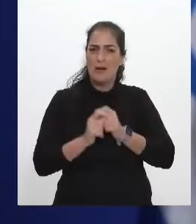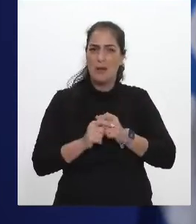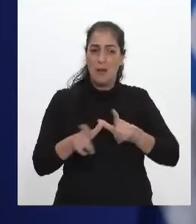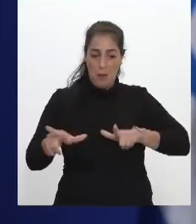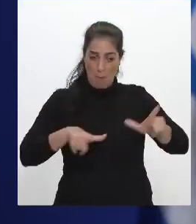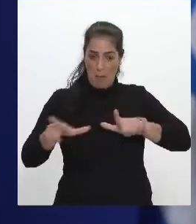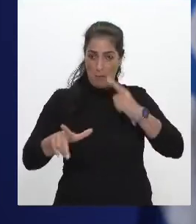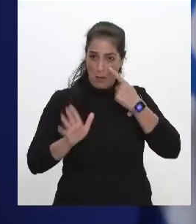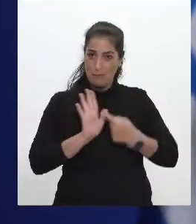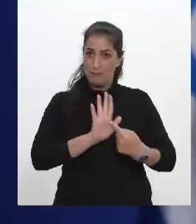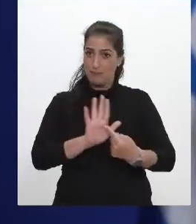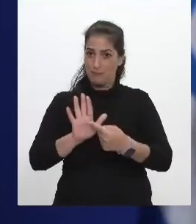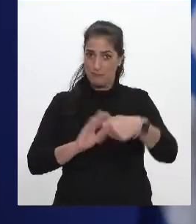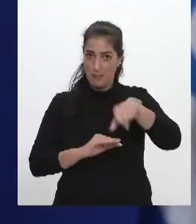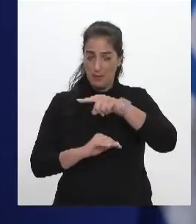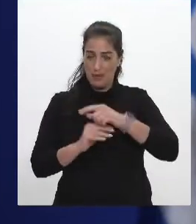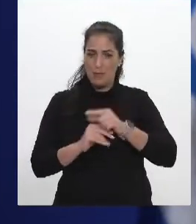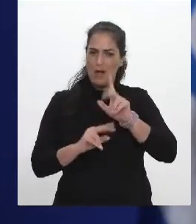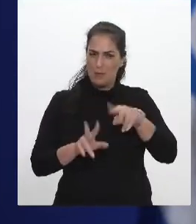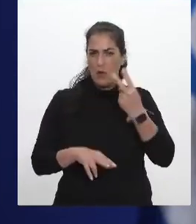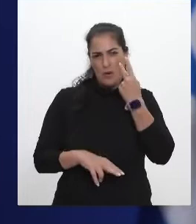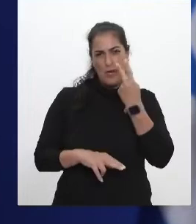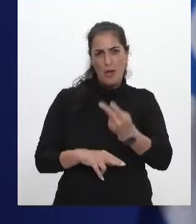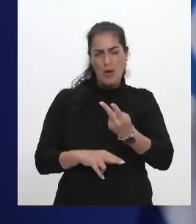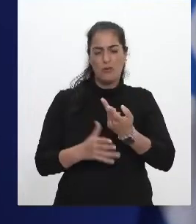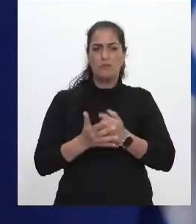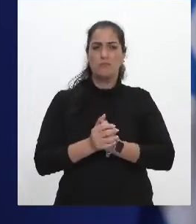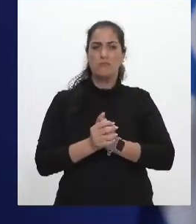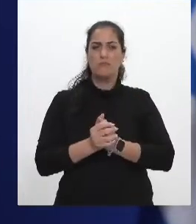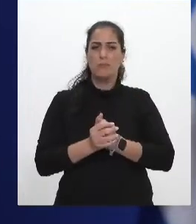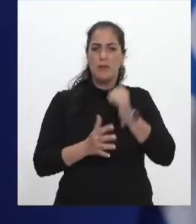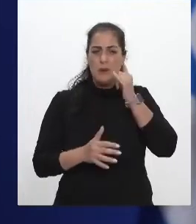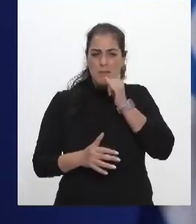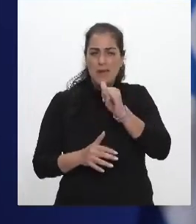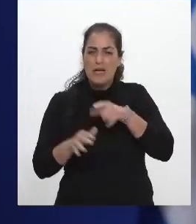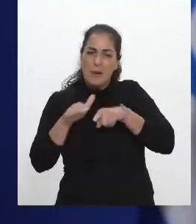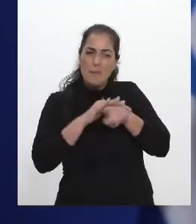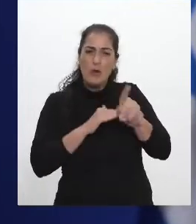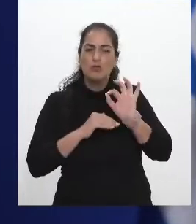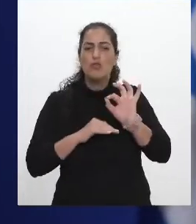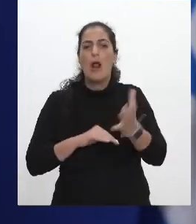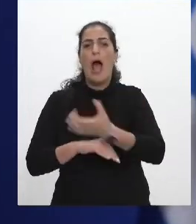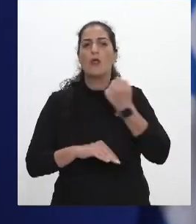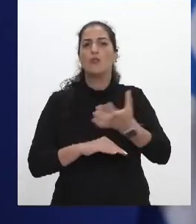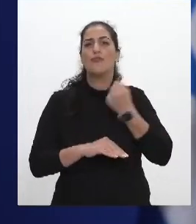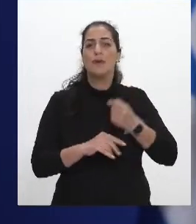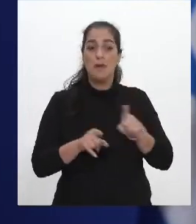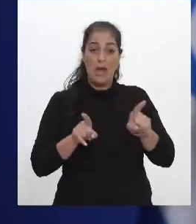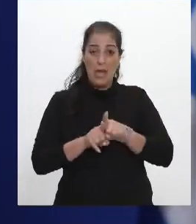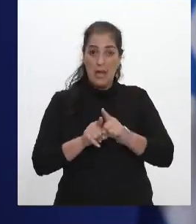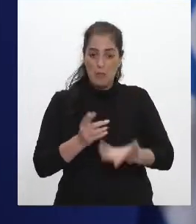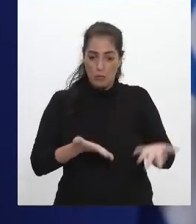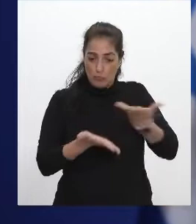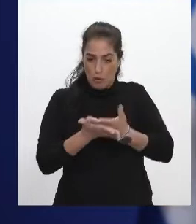שמוצגת כאן לפניכם אתם יכולים לראות את מסע המילות של החטופים כפי שעולה